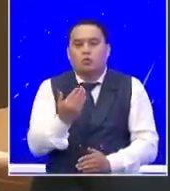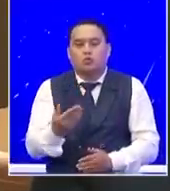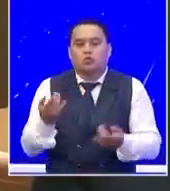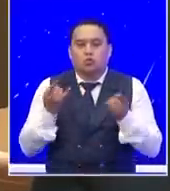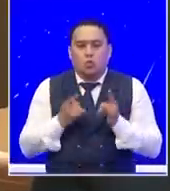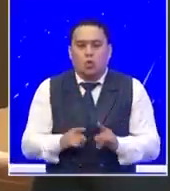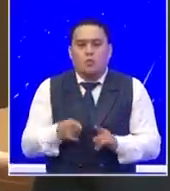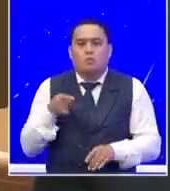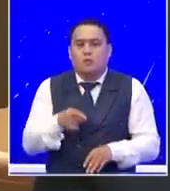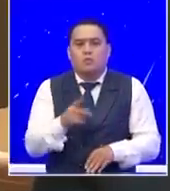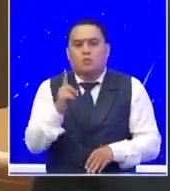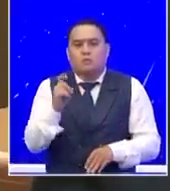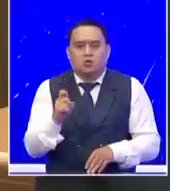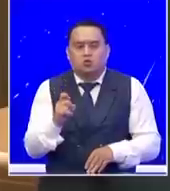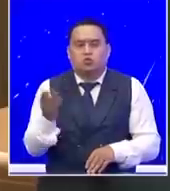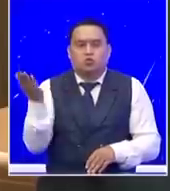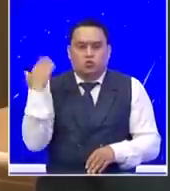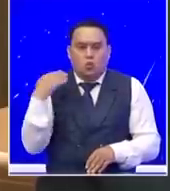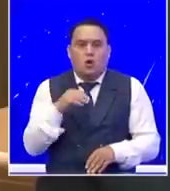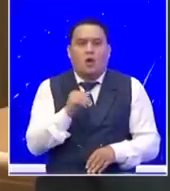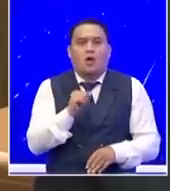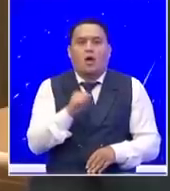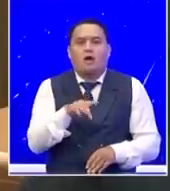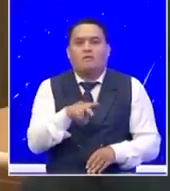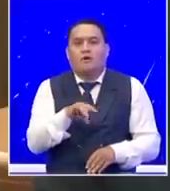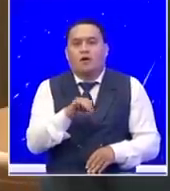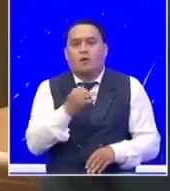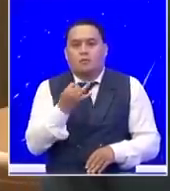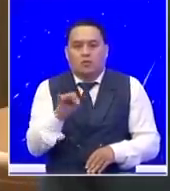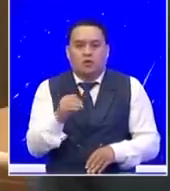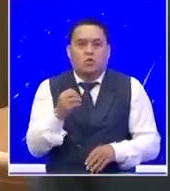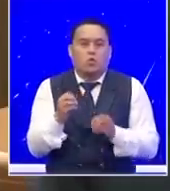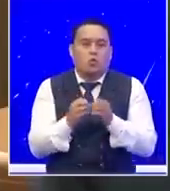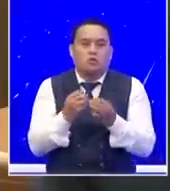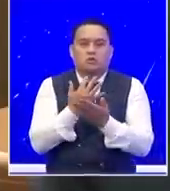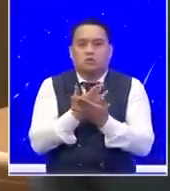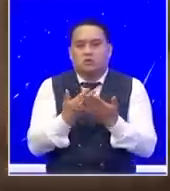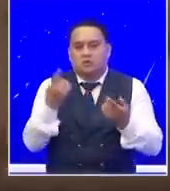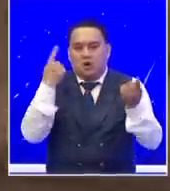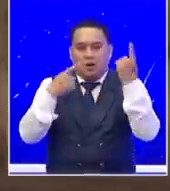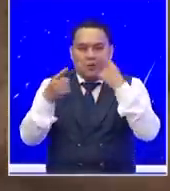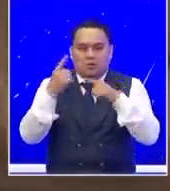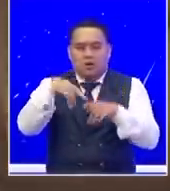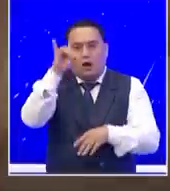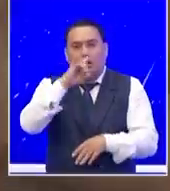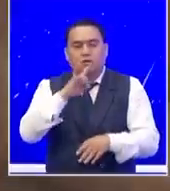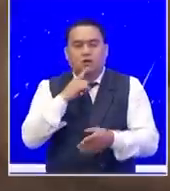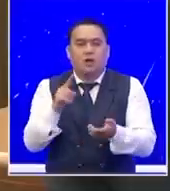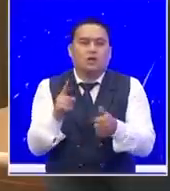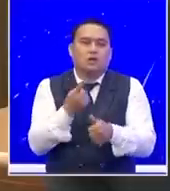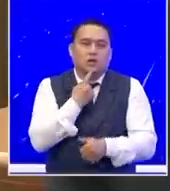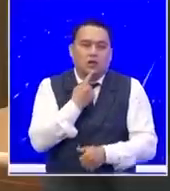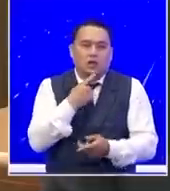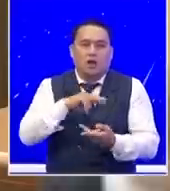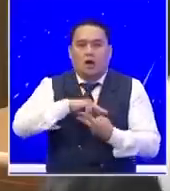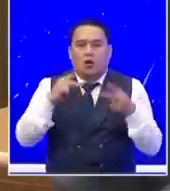Бір жүр жыл толу қарсаңында Әл-Фарабидің 10 шақты шығармасы тәржімаланды. Қазақ тіліне